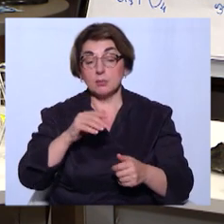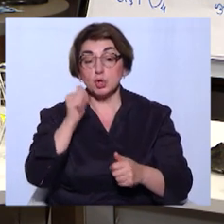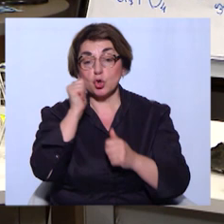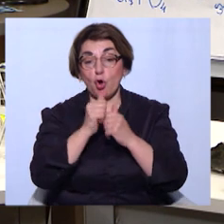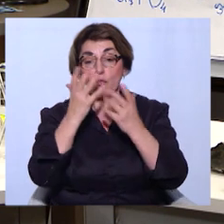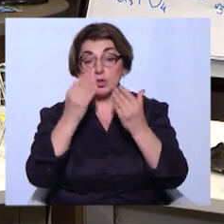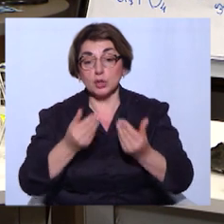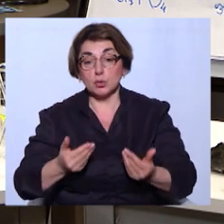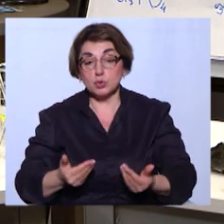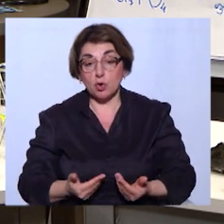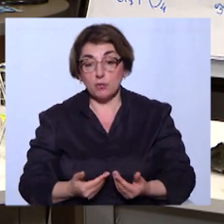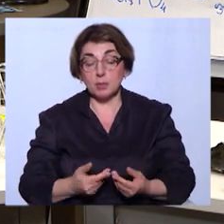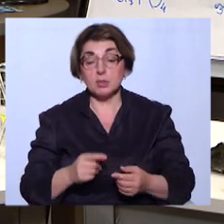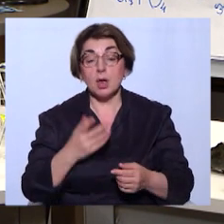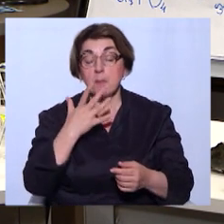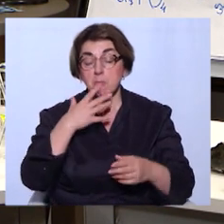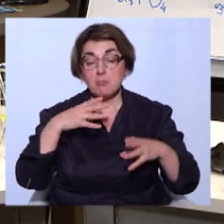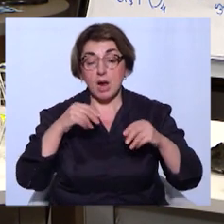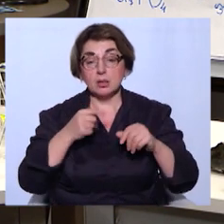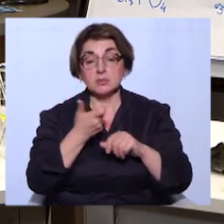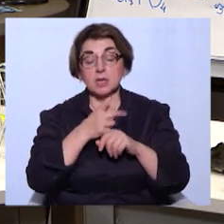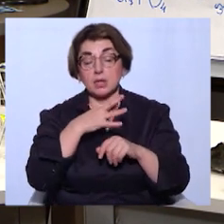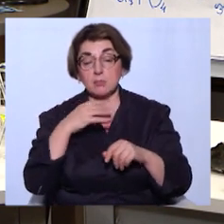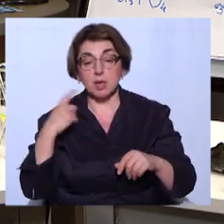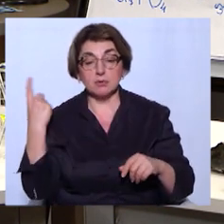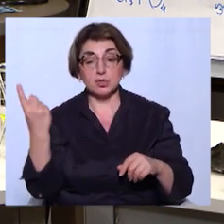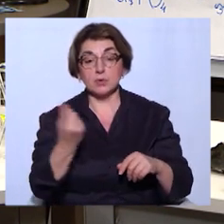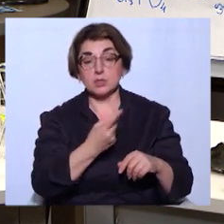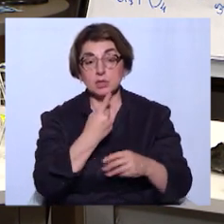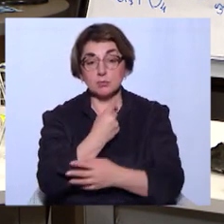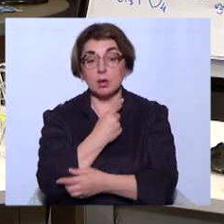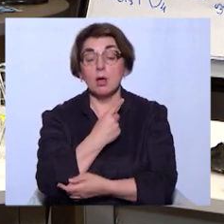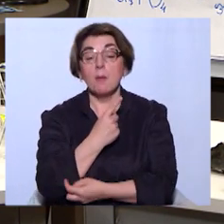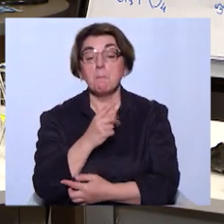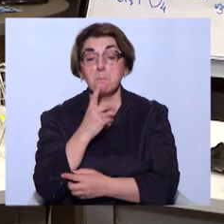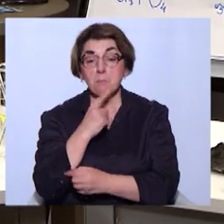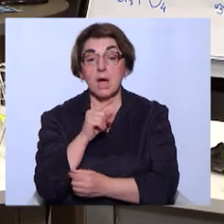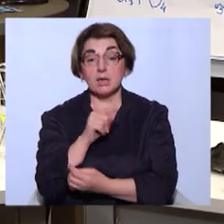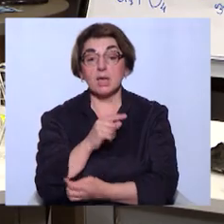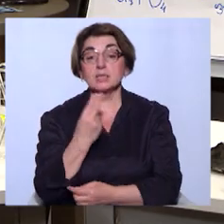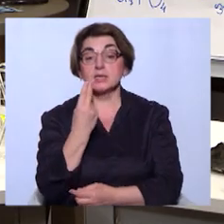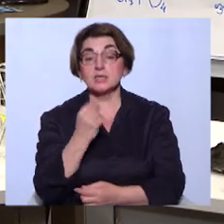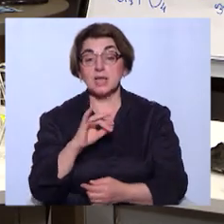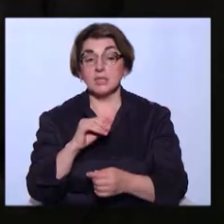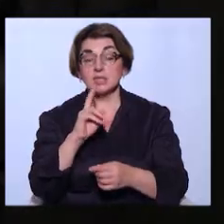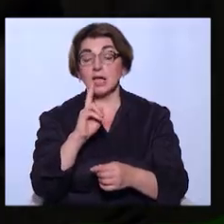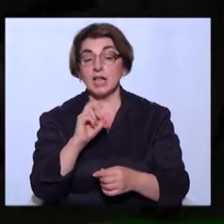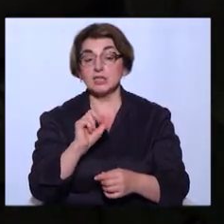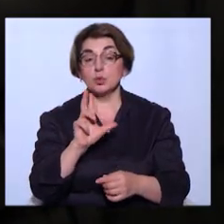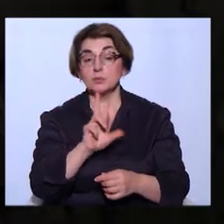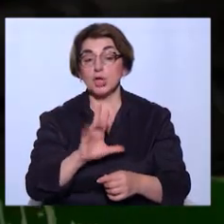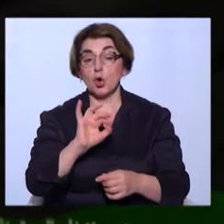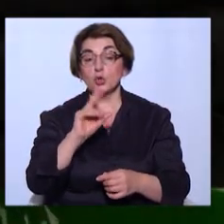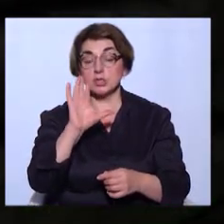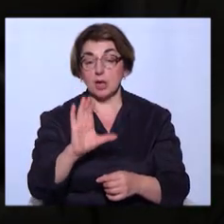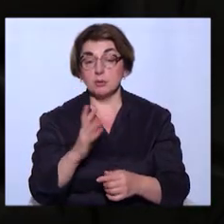მარილები ძალიან ბევრია ჩვენს ირგვლივ, თუნდაც მარილია ის ცარცი, კალციუმ CO3,